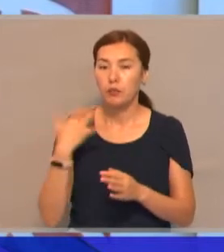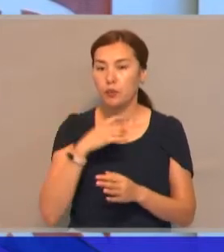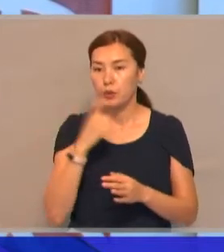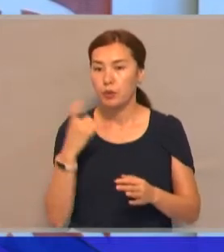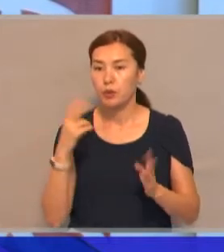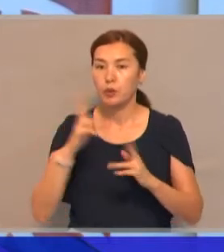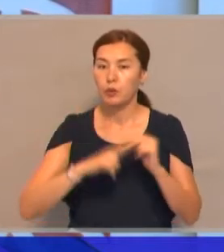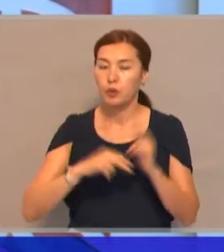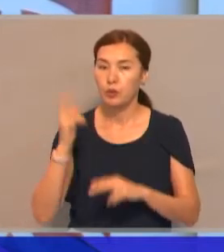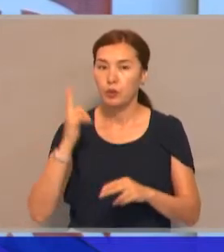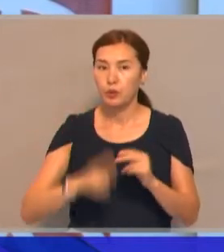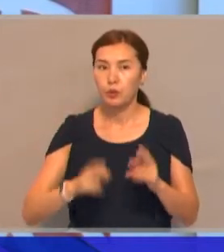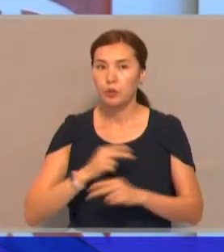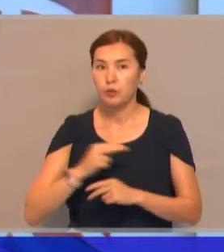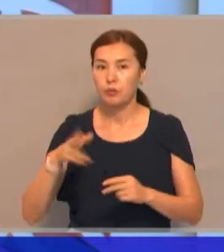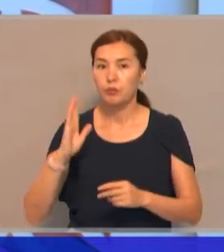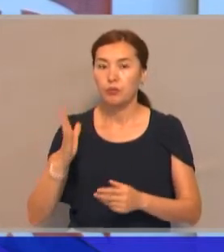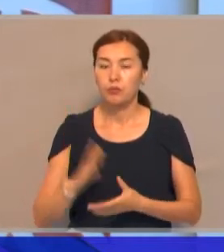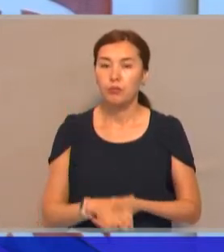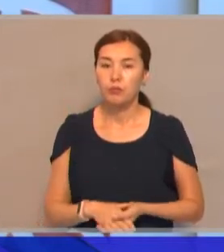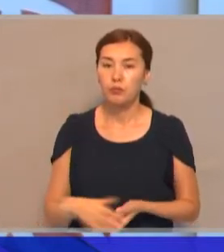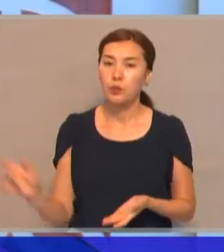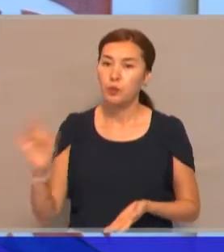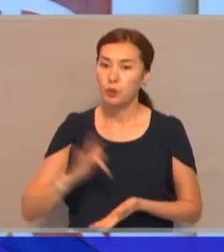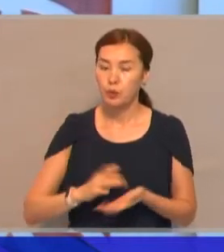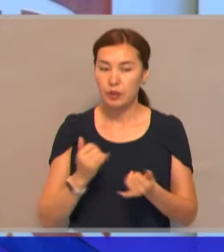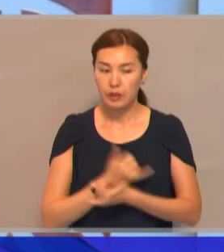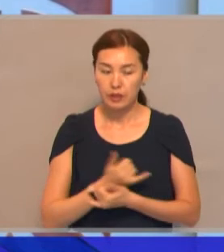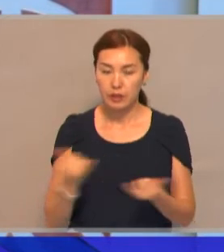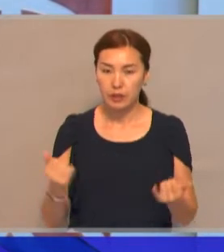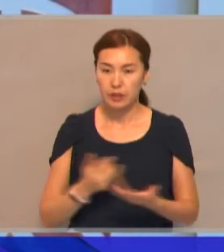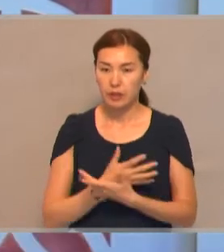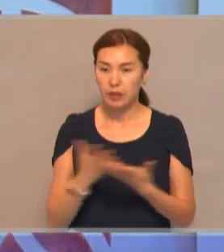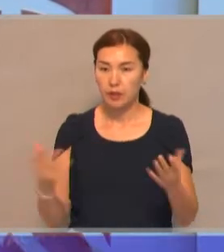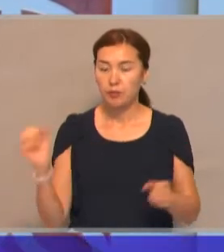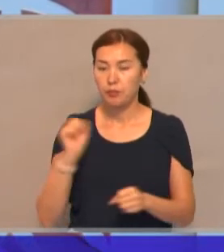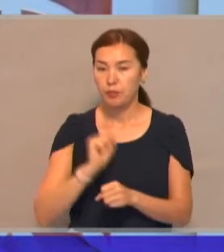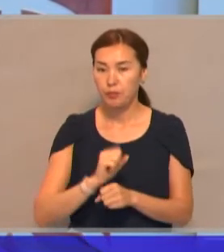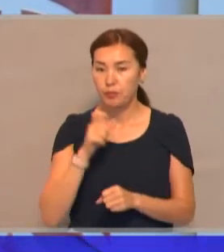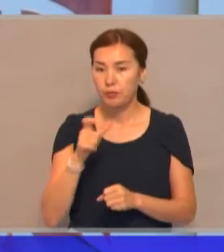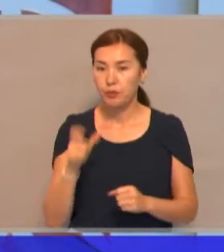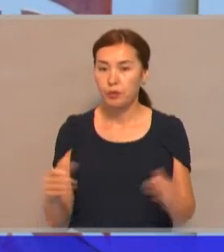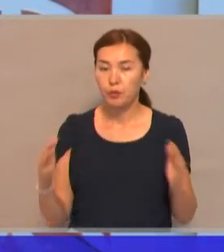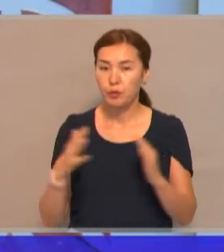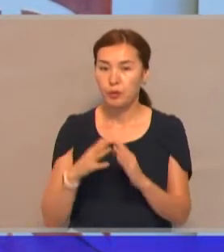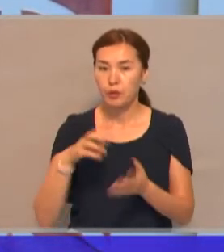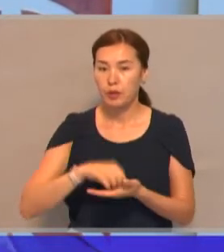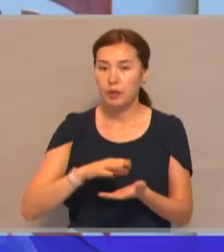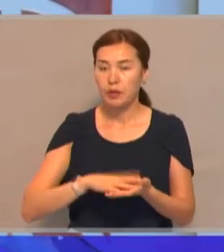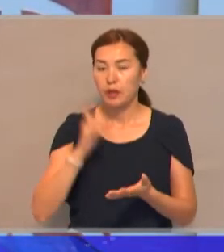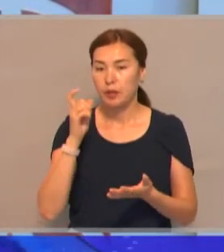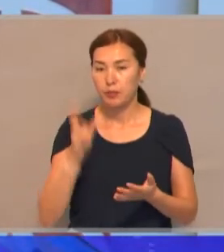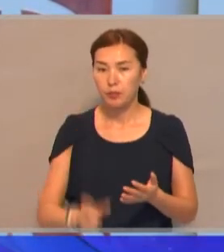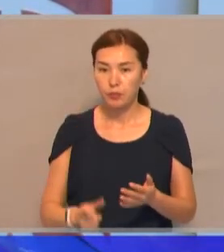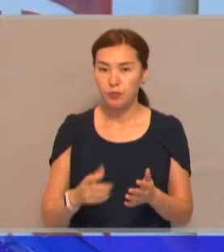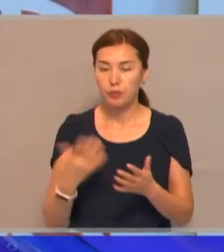көпқабатты үйлердің құрылысы аяқтала үлестіріледі. Орталықтандырылған сервистік өнім базасында тұрғын үй кезегінде тіркеліп тұрған